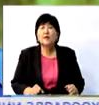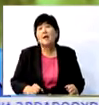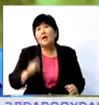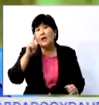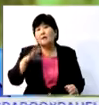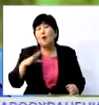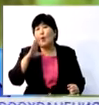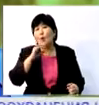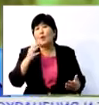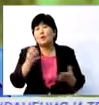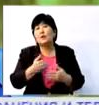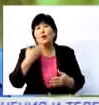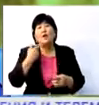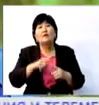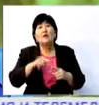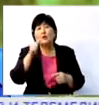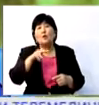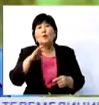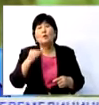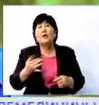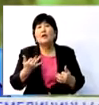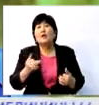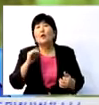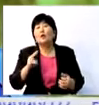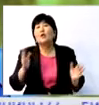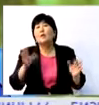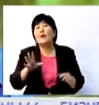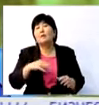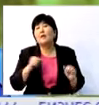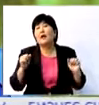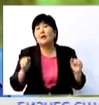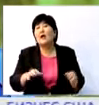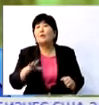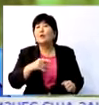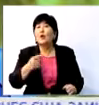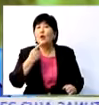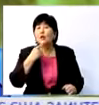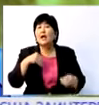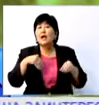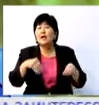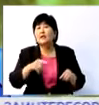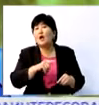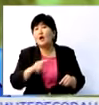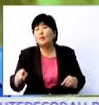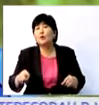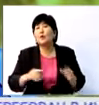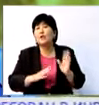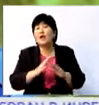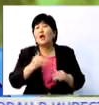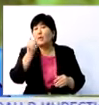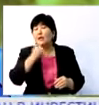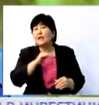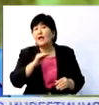Известно, что успех не дается легко. В этом году в мае и в июне погода была прохладной. Были трудности с поливом в период вегетации.